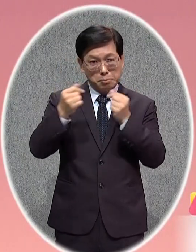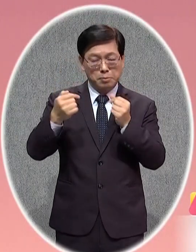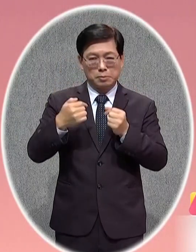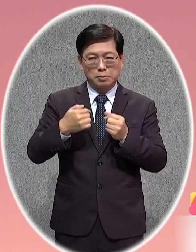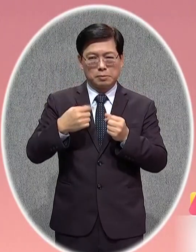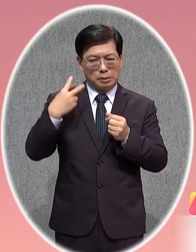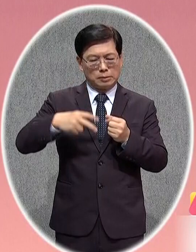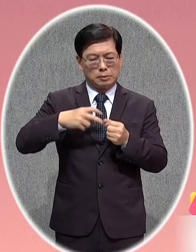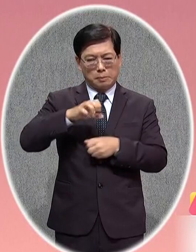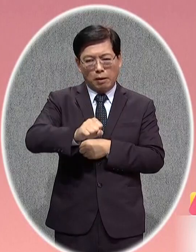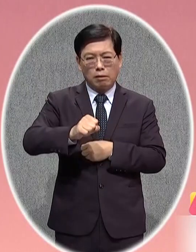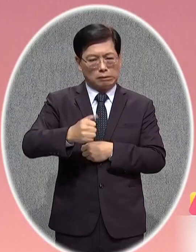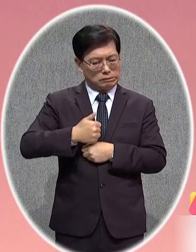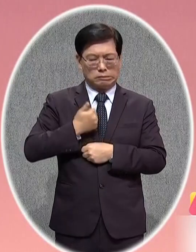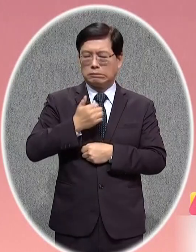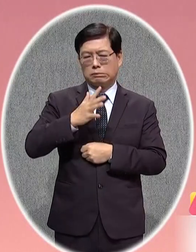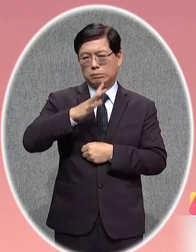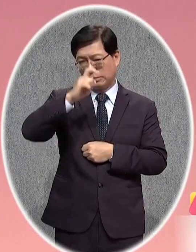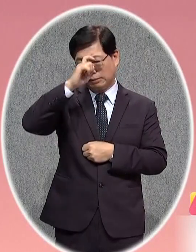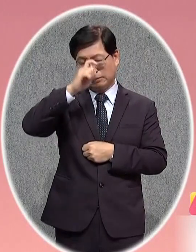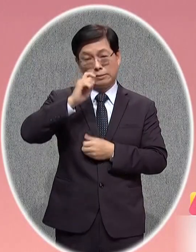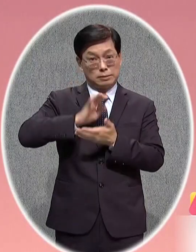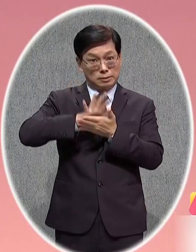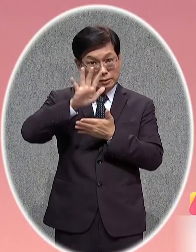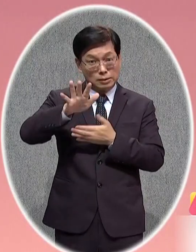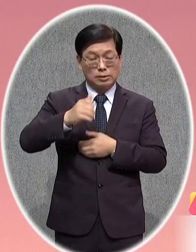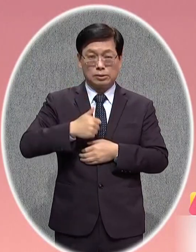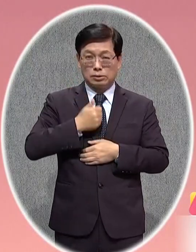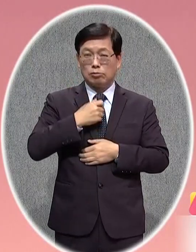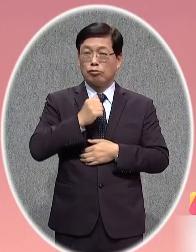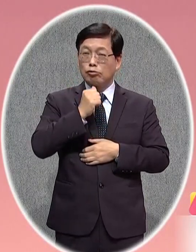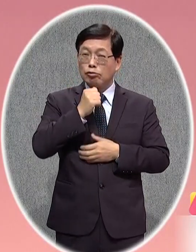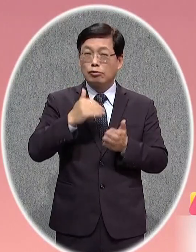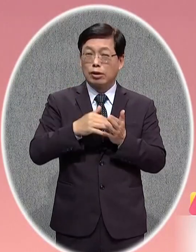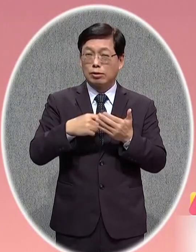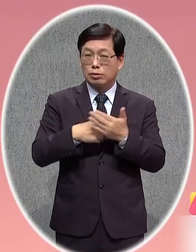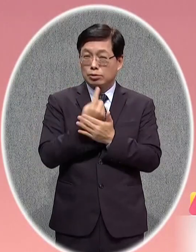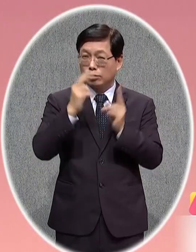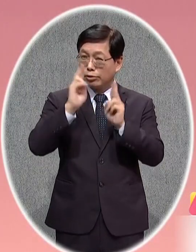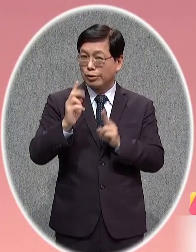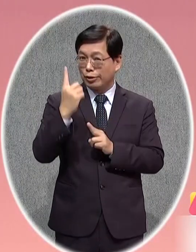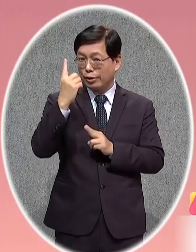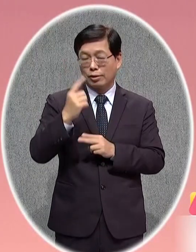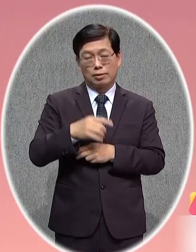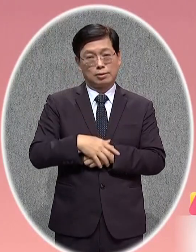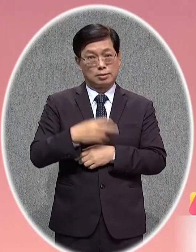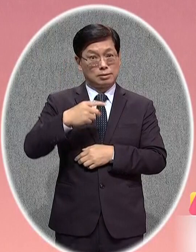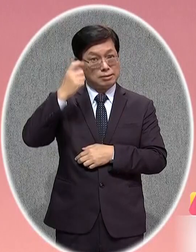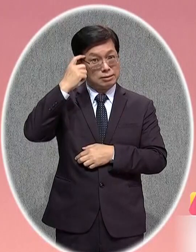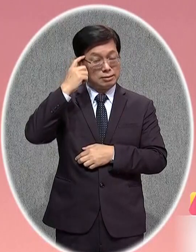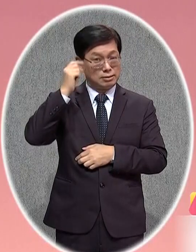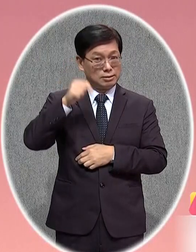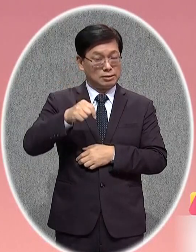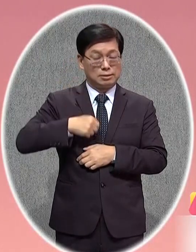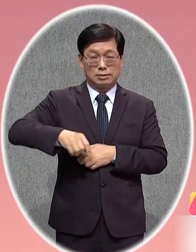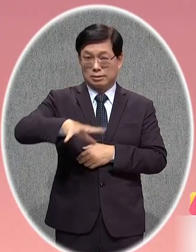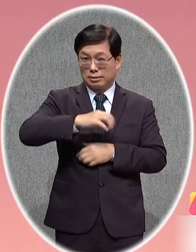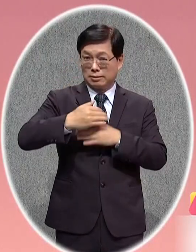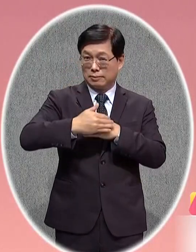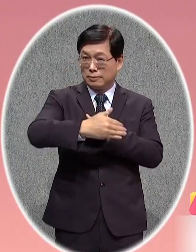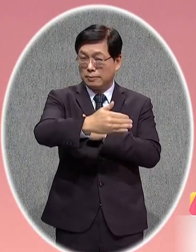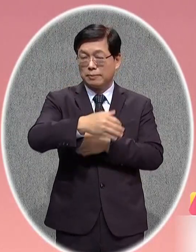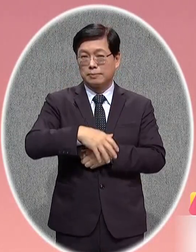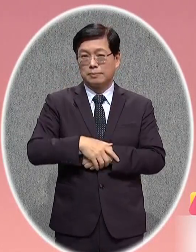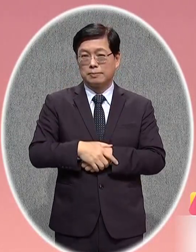看到，我们真的很不希望未来穷到只剩下电。想一想，在这整个过程当